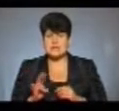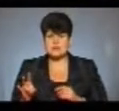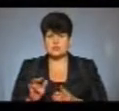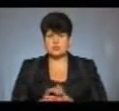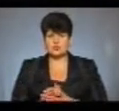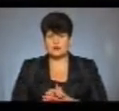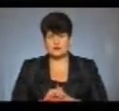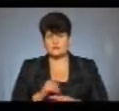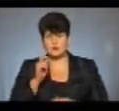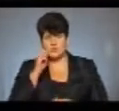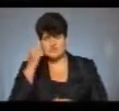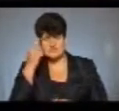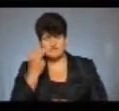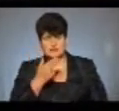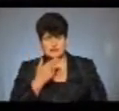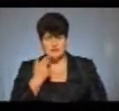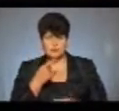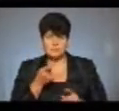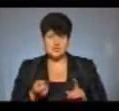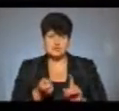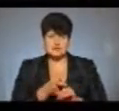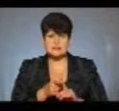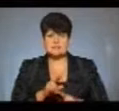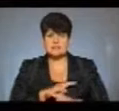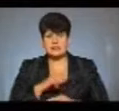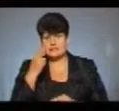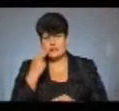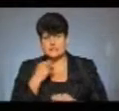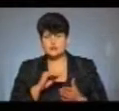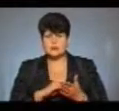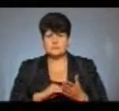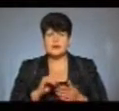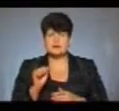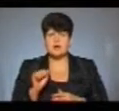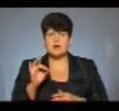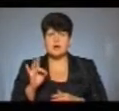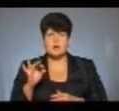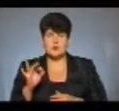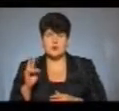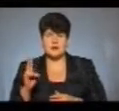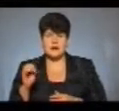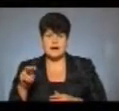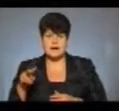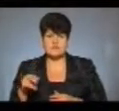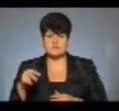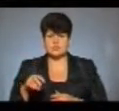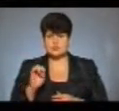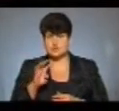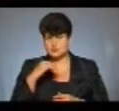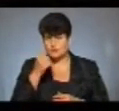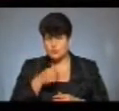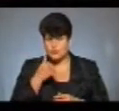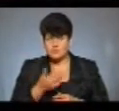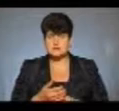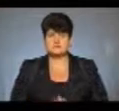Городецький. Марківа звинувачують у причетності до загибелі італійського журналіста Андреа Рокеллі під Слов'янськом у 2014-му. Діана